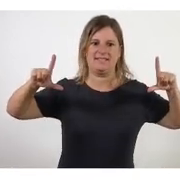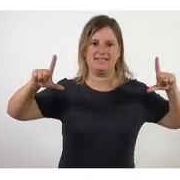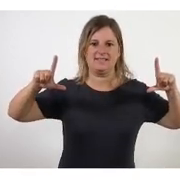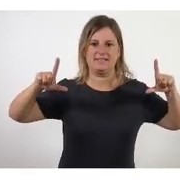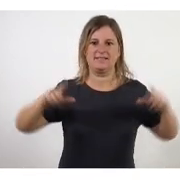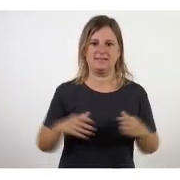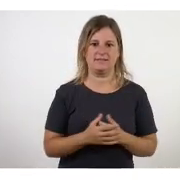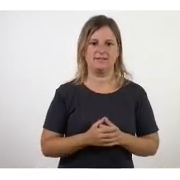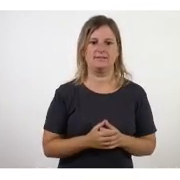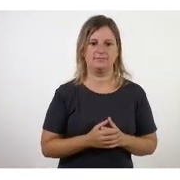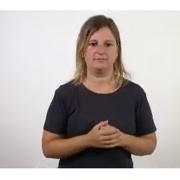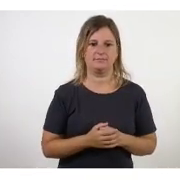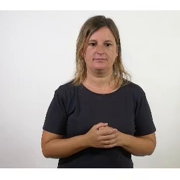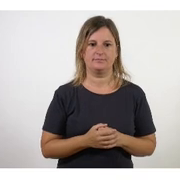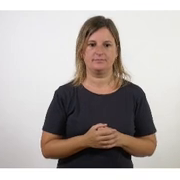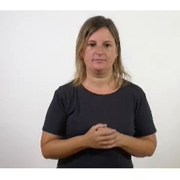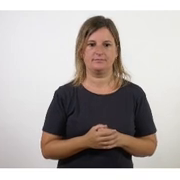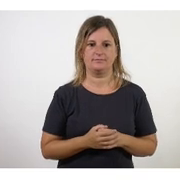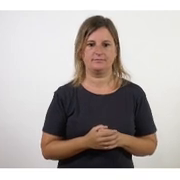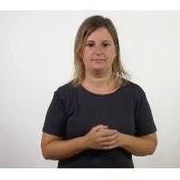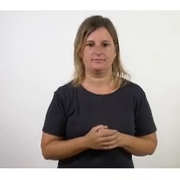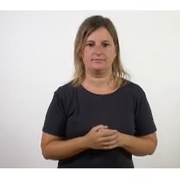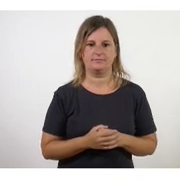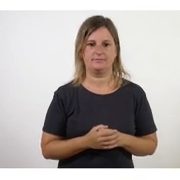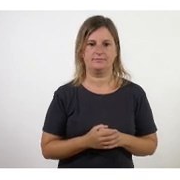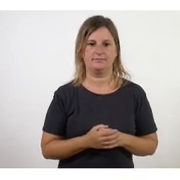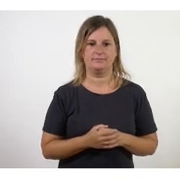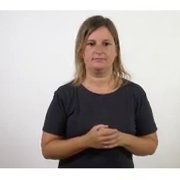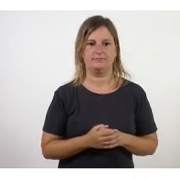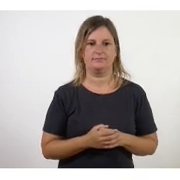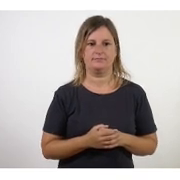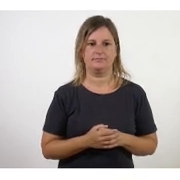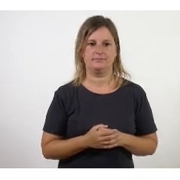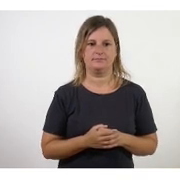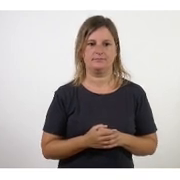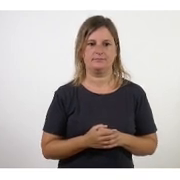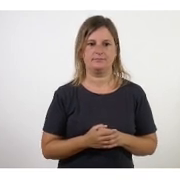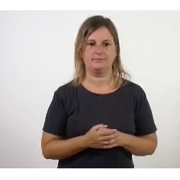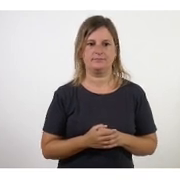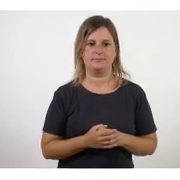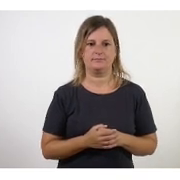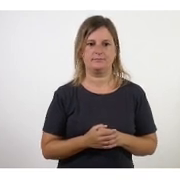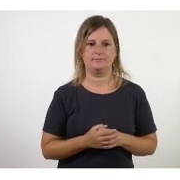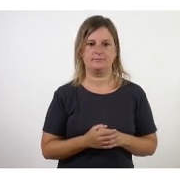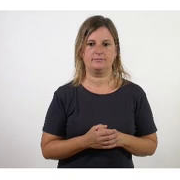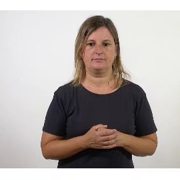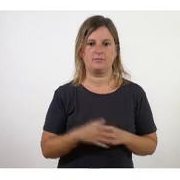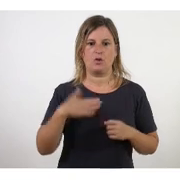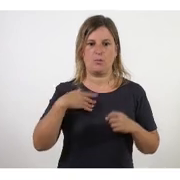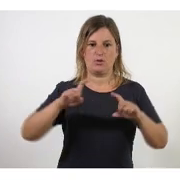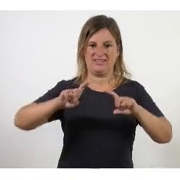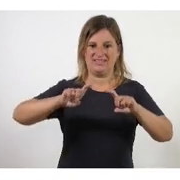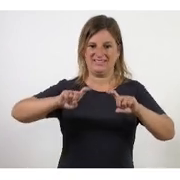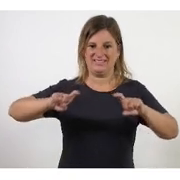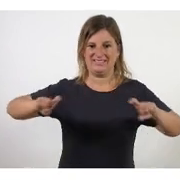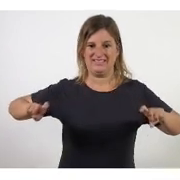sobre la imatge de la noia, perquè és imatges de recurs. Vale? En aquest cas, amb el clip seleccionat, podria fer-ho estirant